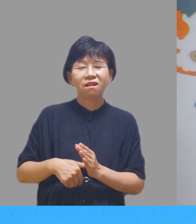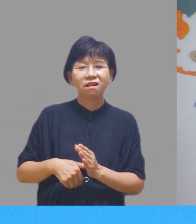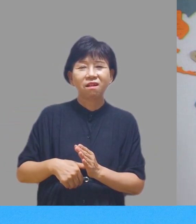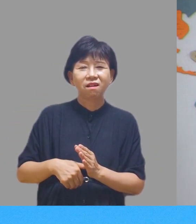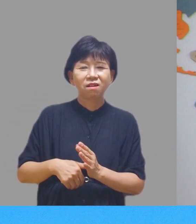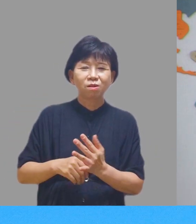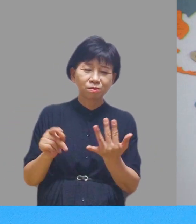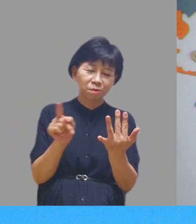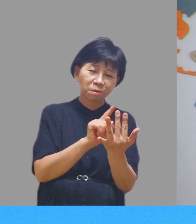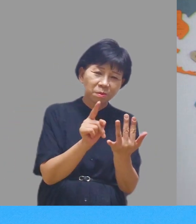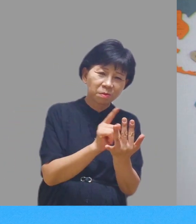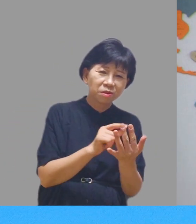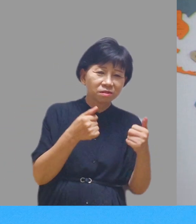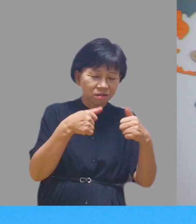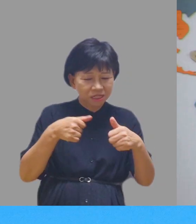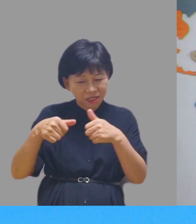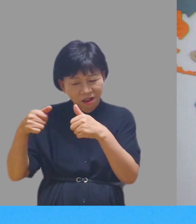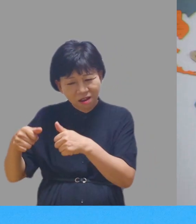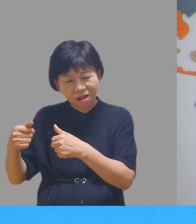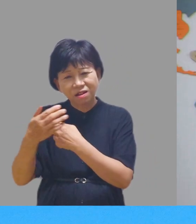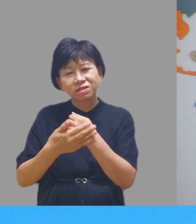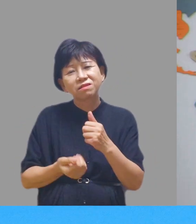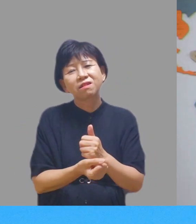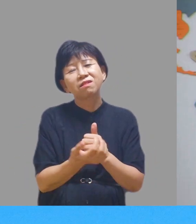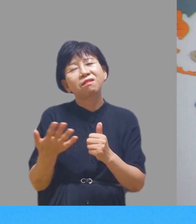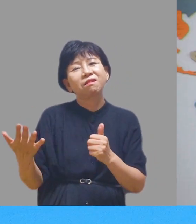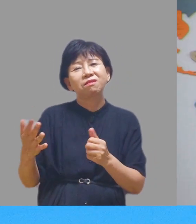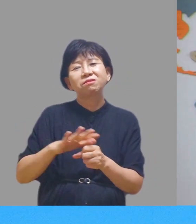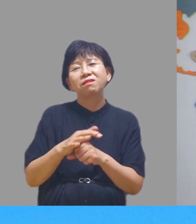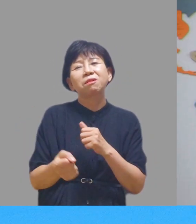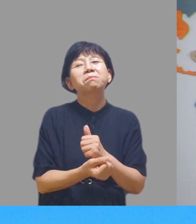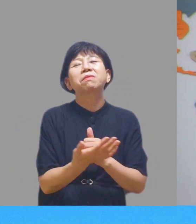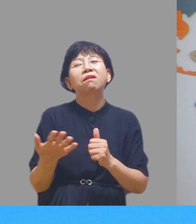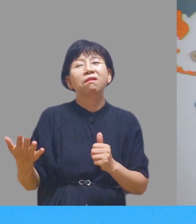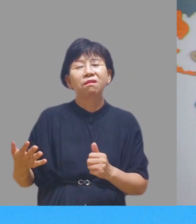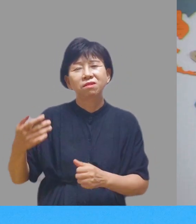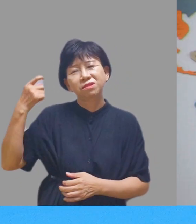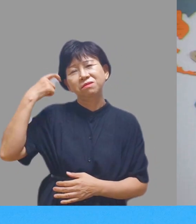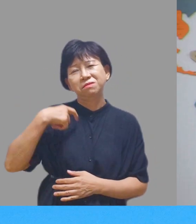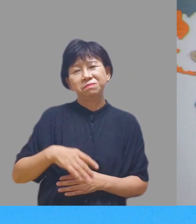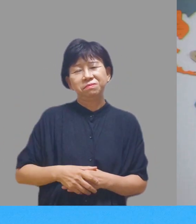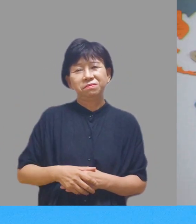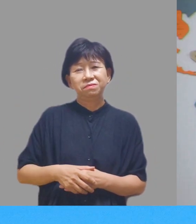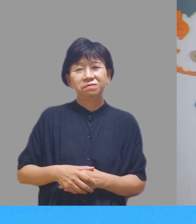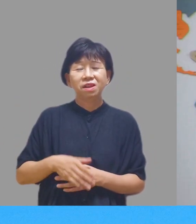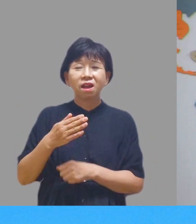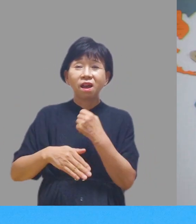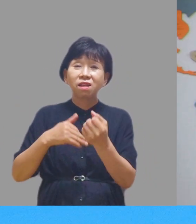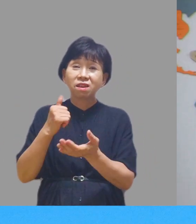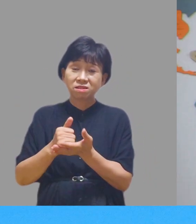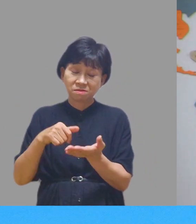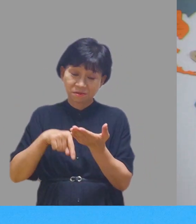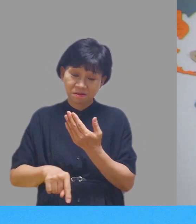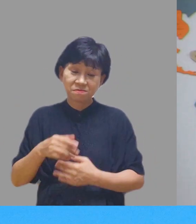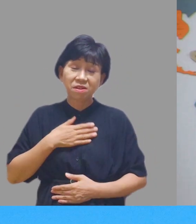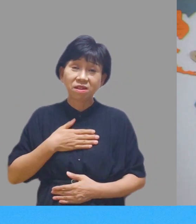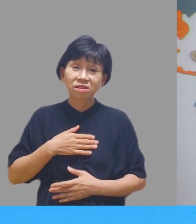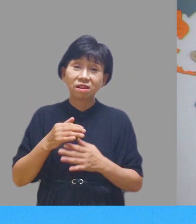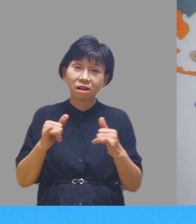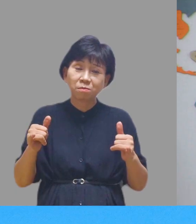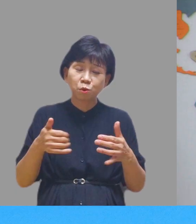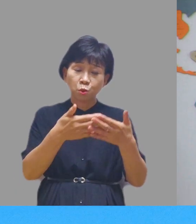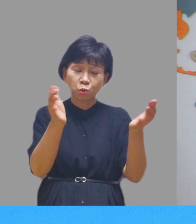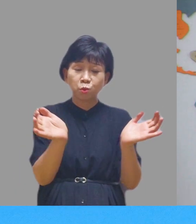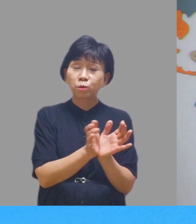때 쳐다보시면 그 은혜가, 그 사랑이 전달이 되는 거죠. 이렇게 하나님을 깊이 아는 사람은요,